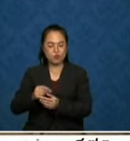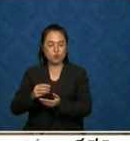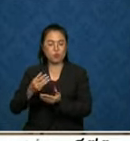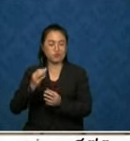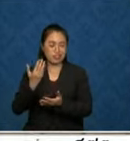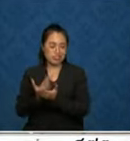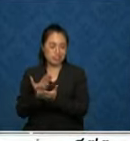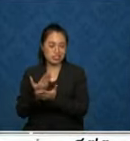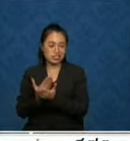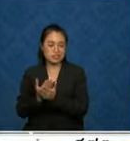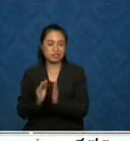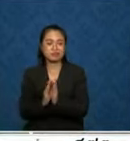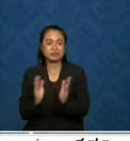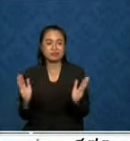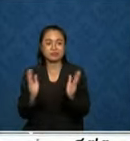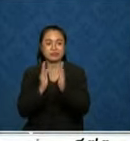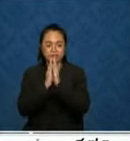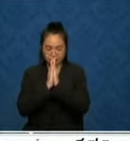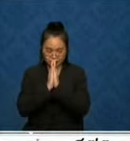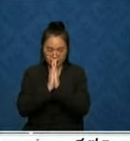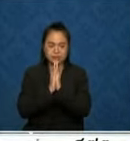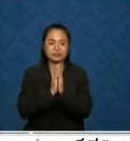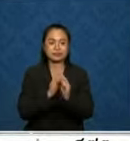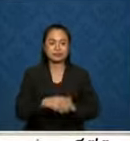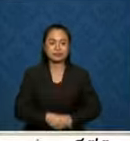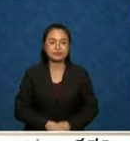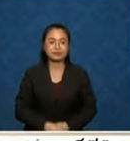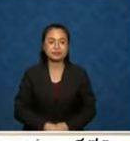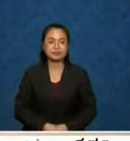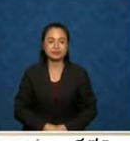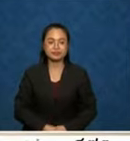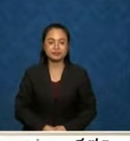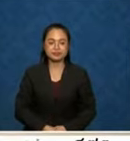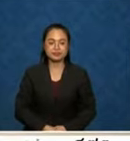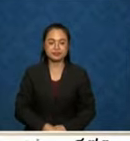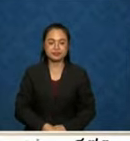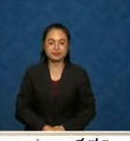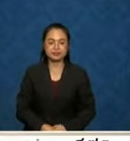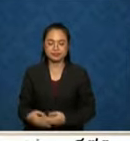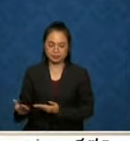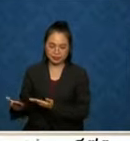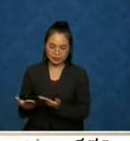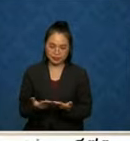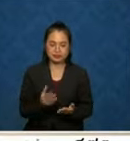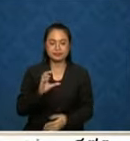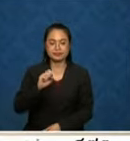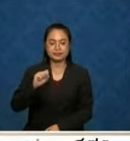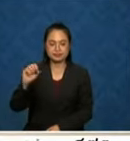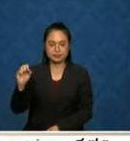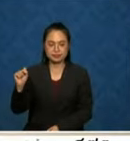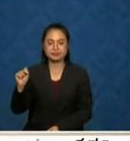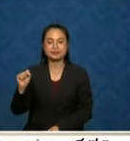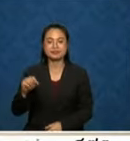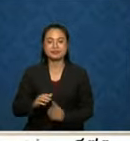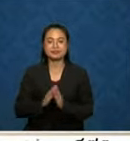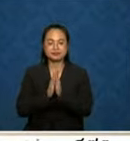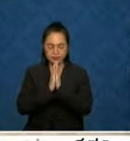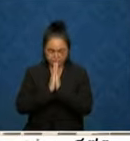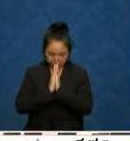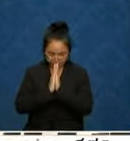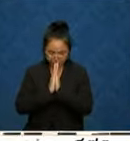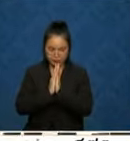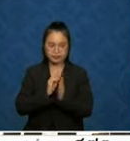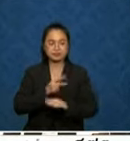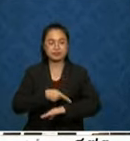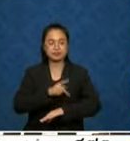ระคุณค่ะท่านประธาน ขอบคุณมากครับท่านธีรชัยแสนแก้วครับเชิญครับ กราบเรียนท่านประธาน